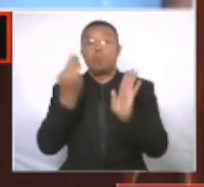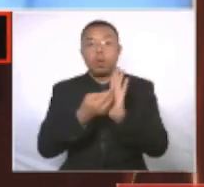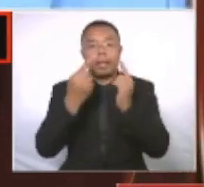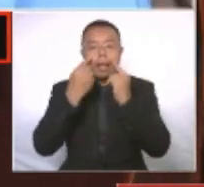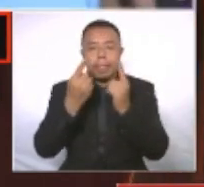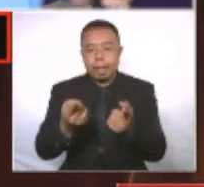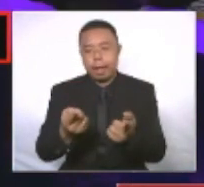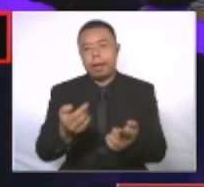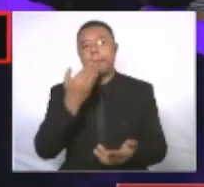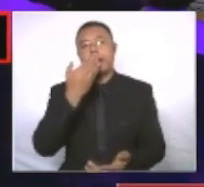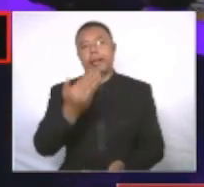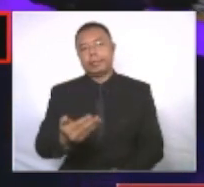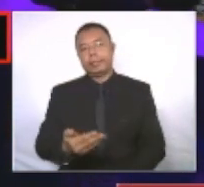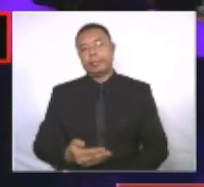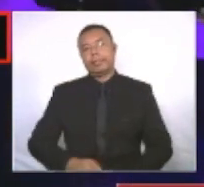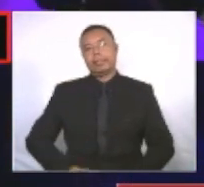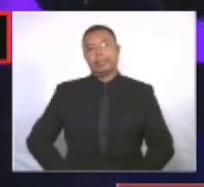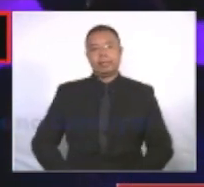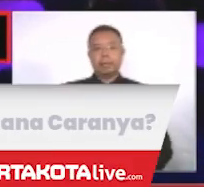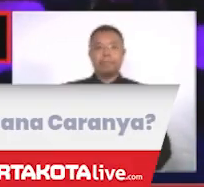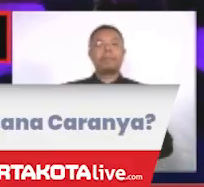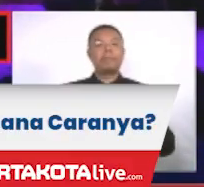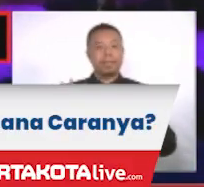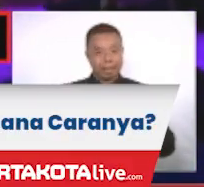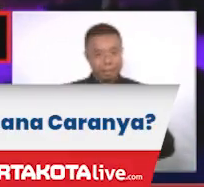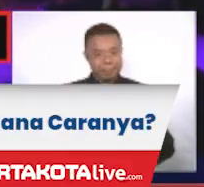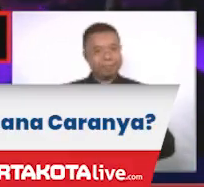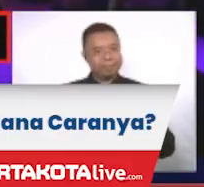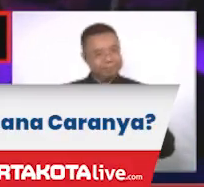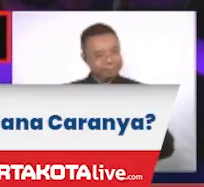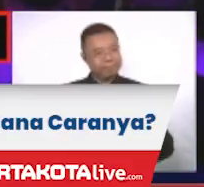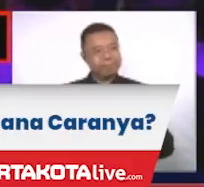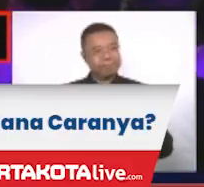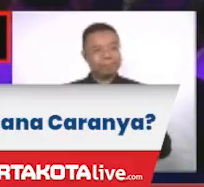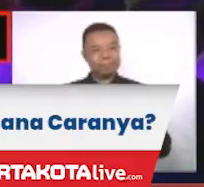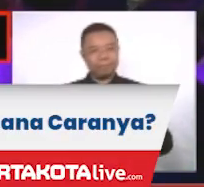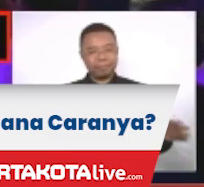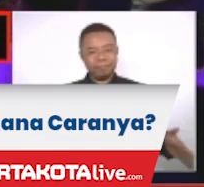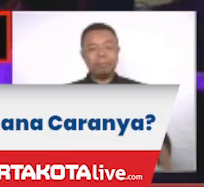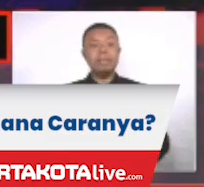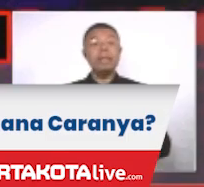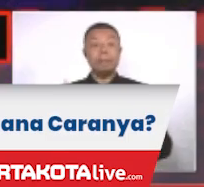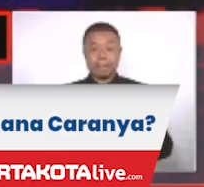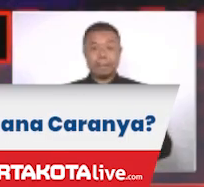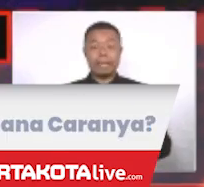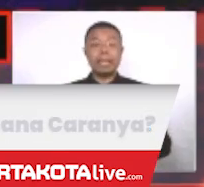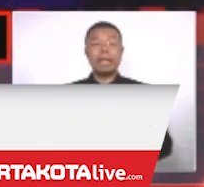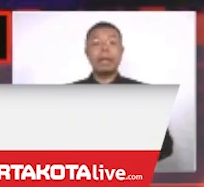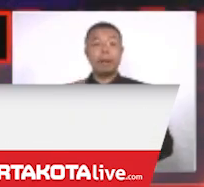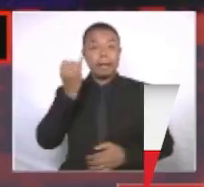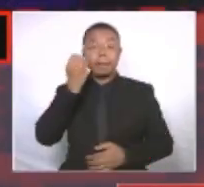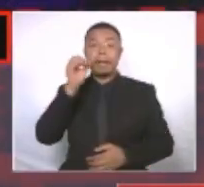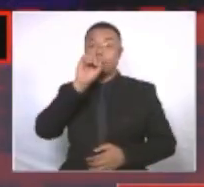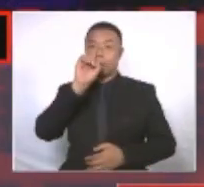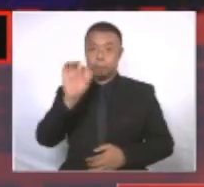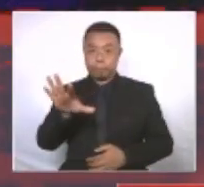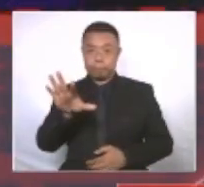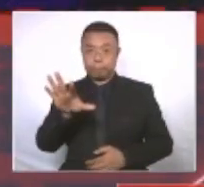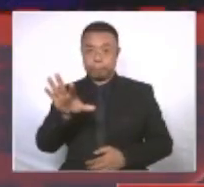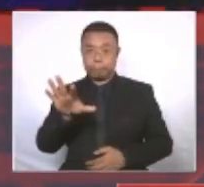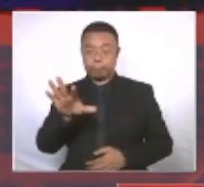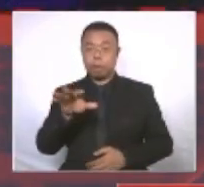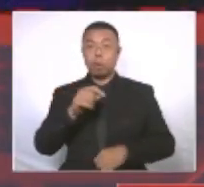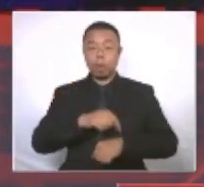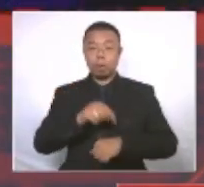kasih. Harap tenang, kita akan lanjutkan. Masih lanjut ini. Silakan Pak Muhaimin untuk menanggapi,